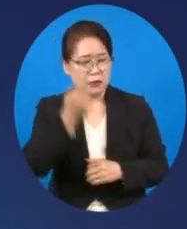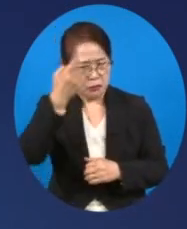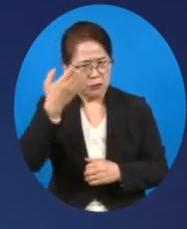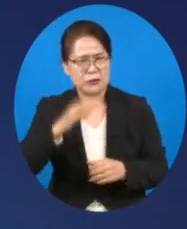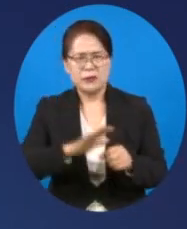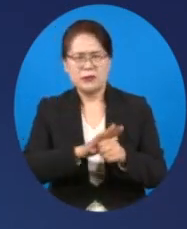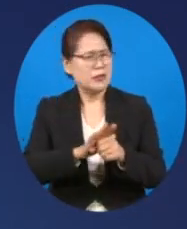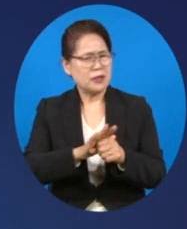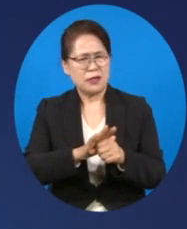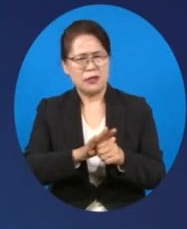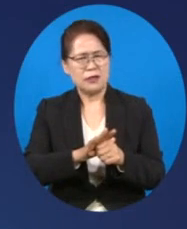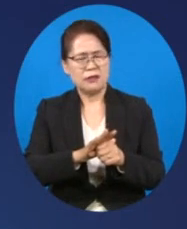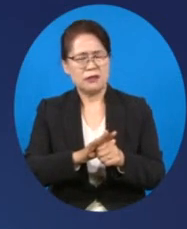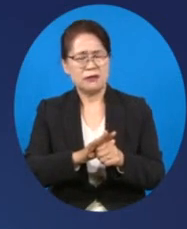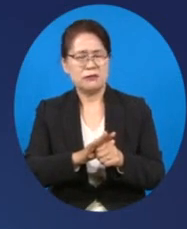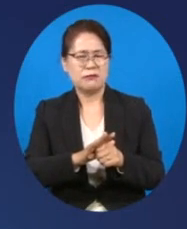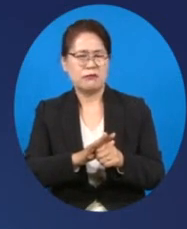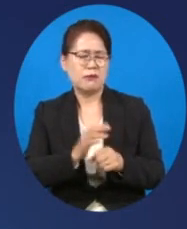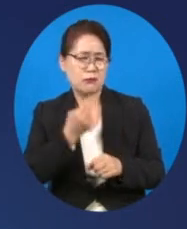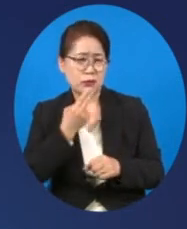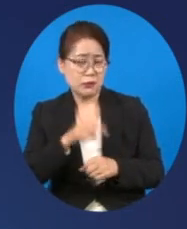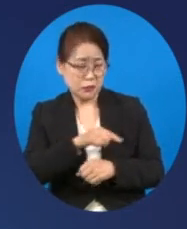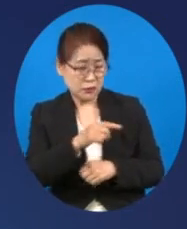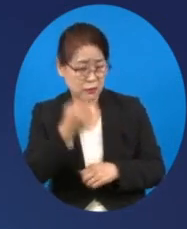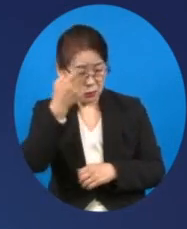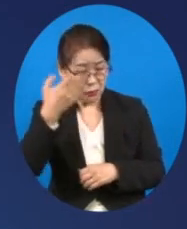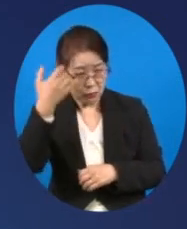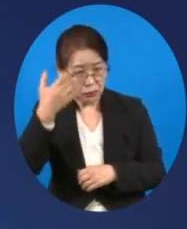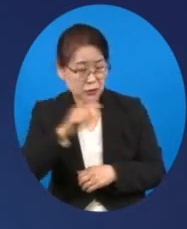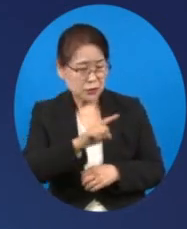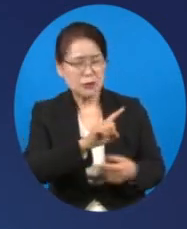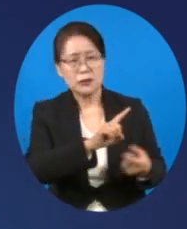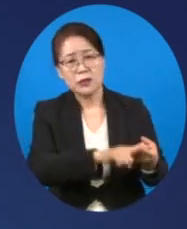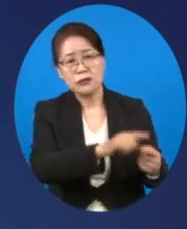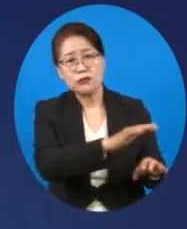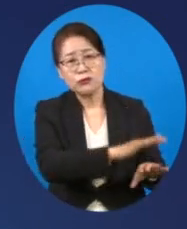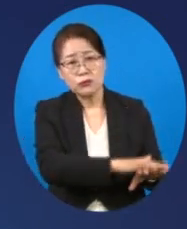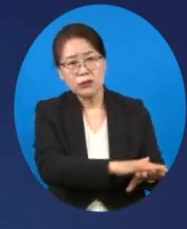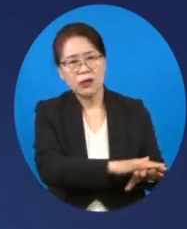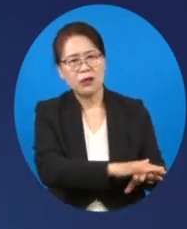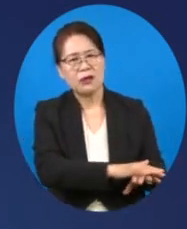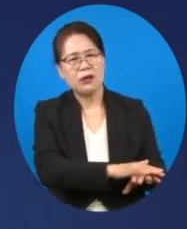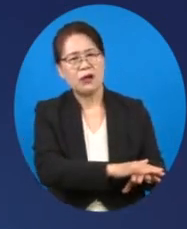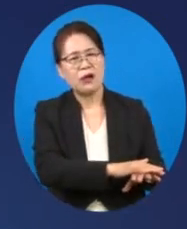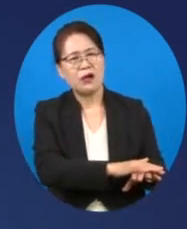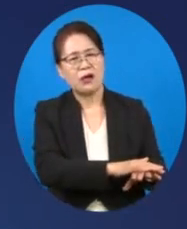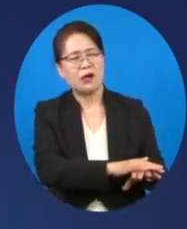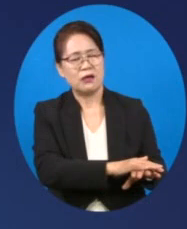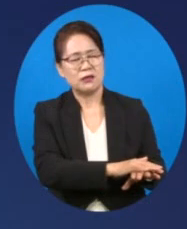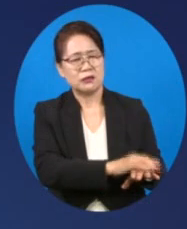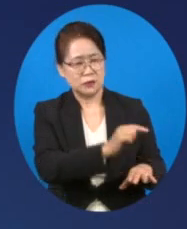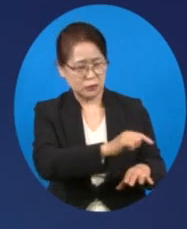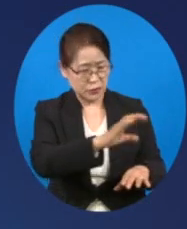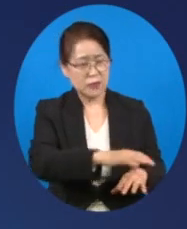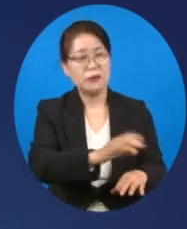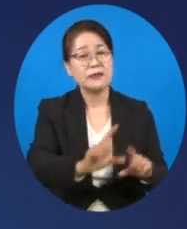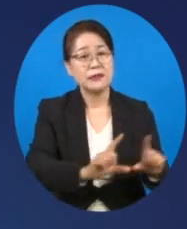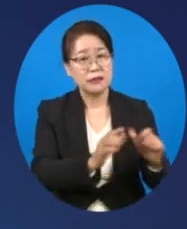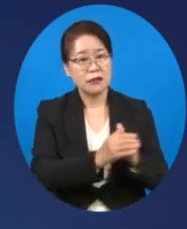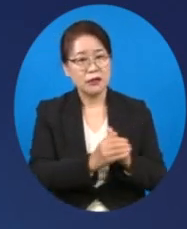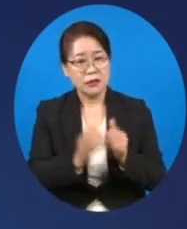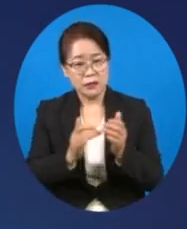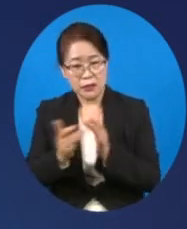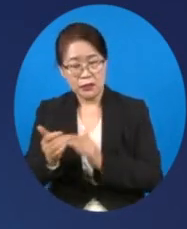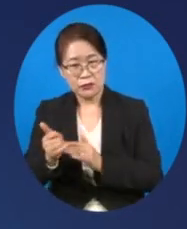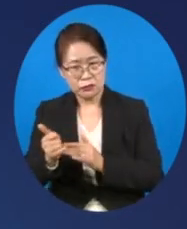사랑하는 것이 아닙니다 그들의 영혼은 그대로 두면 그대로 있게 될 것입니다 그러므로 예수를 모르는